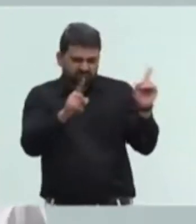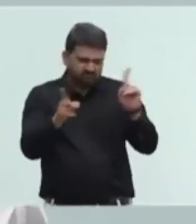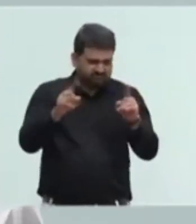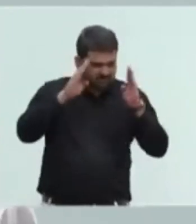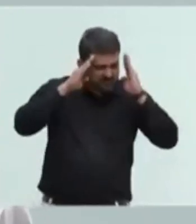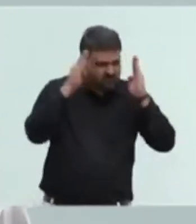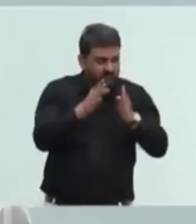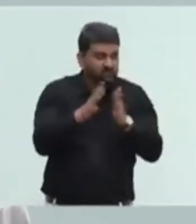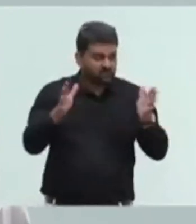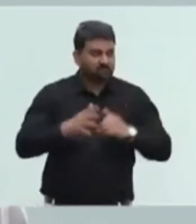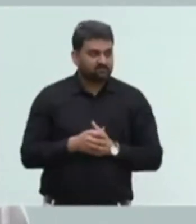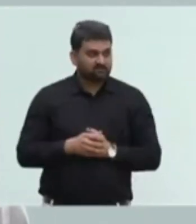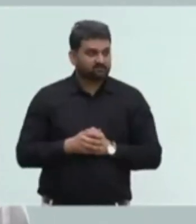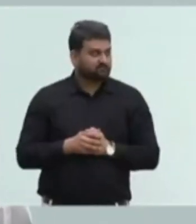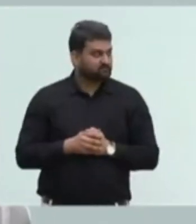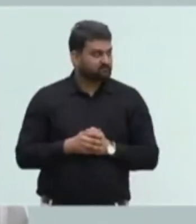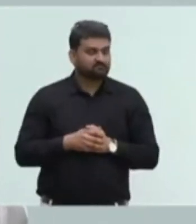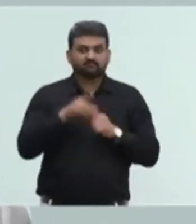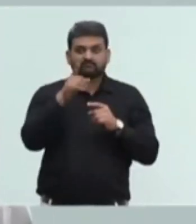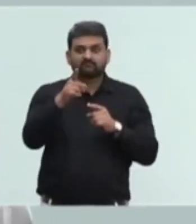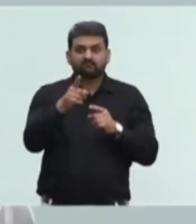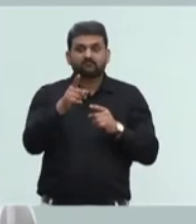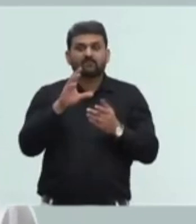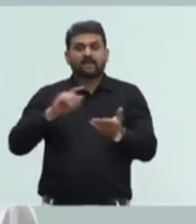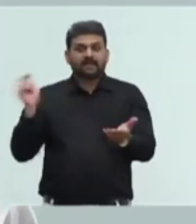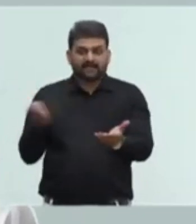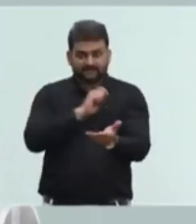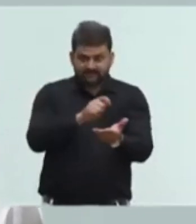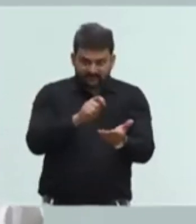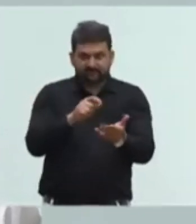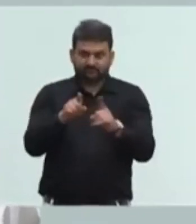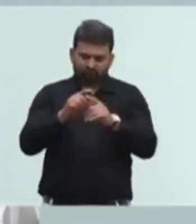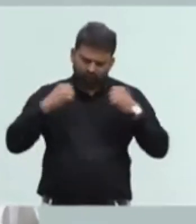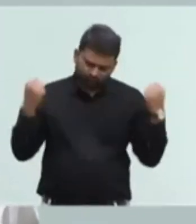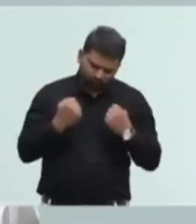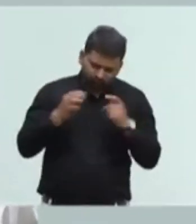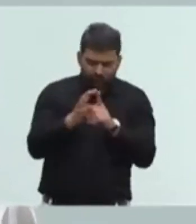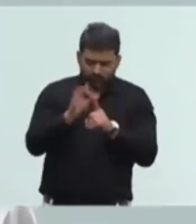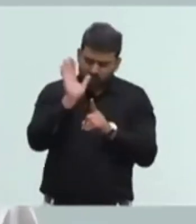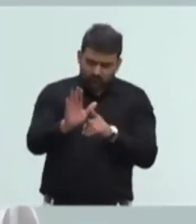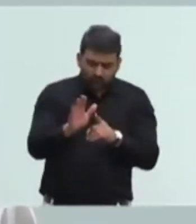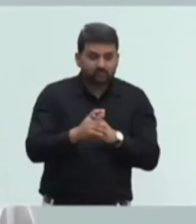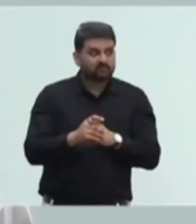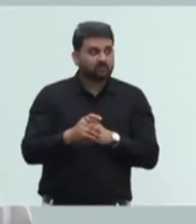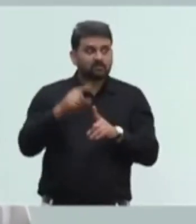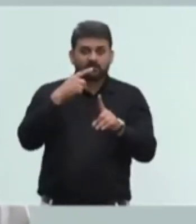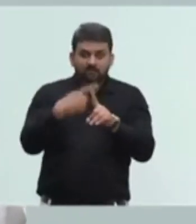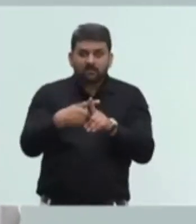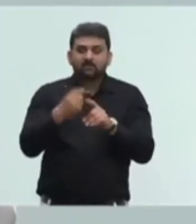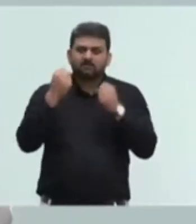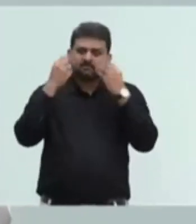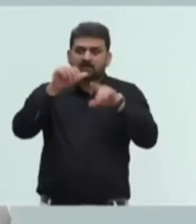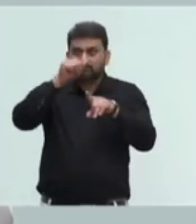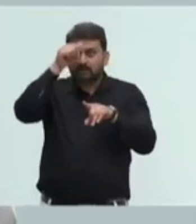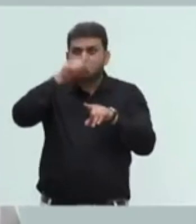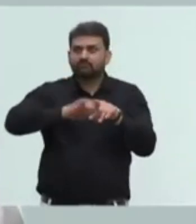फोकस होता है आपने इसको ना सिर्फ अपनाया लेकिन कई बार अपने